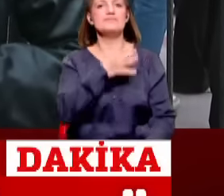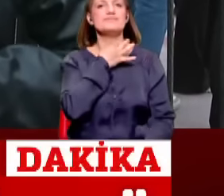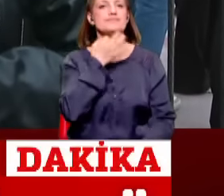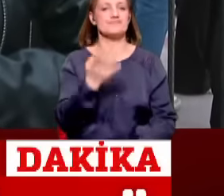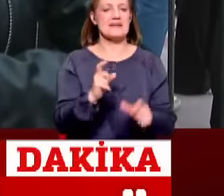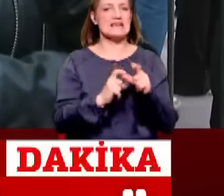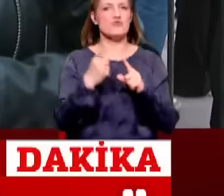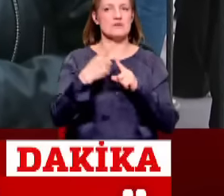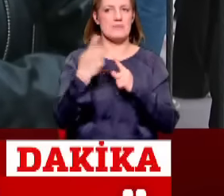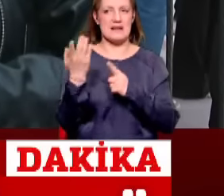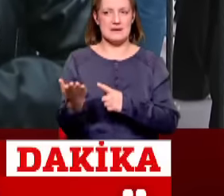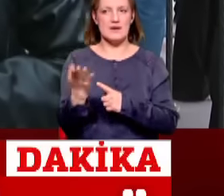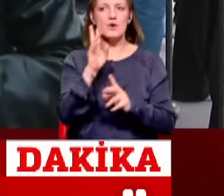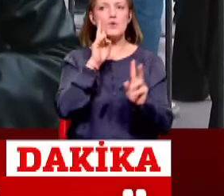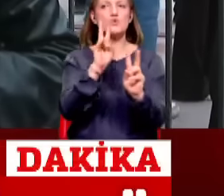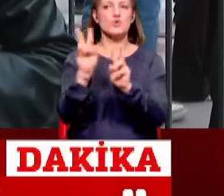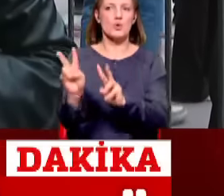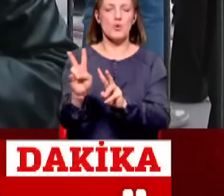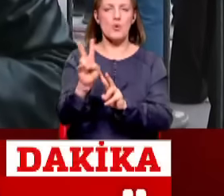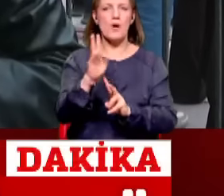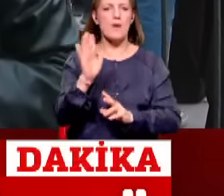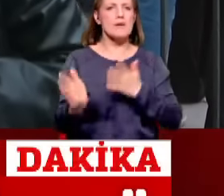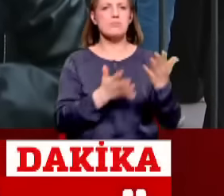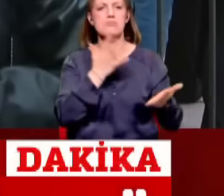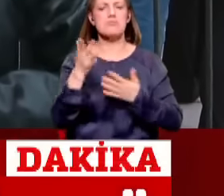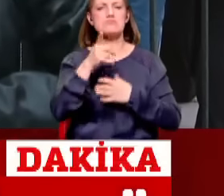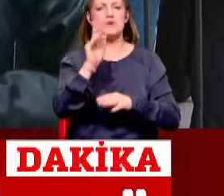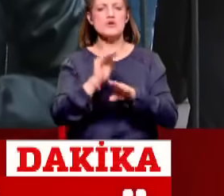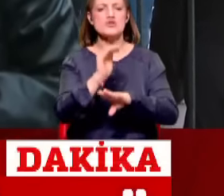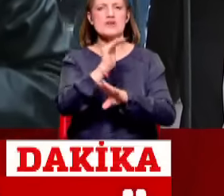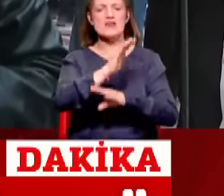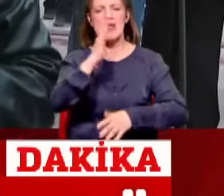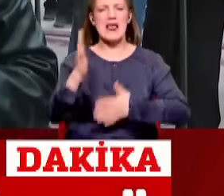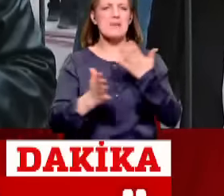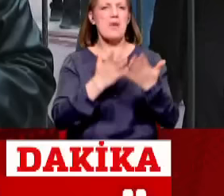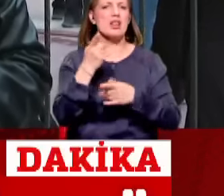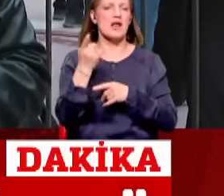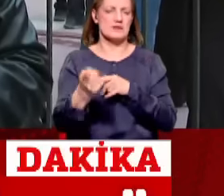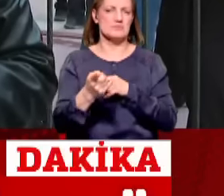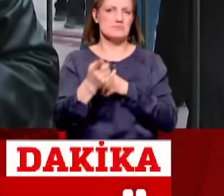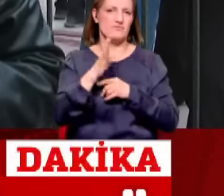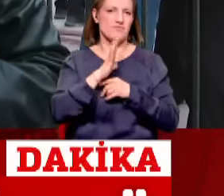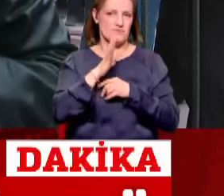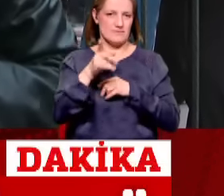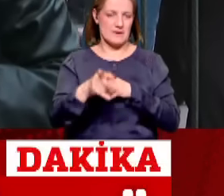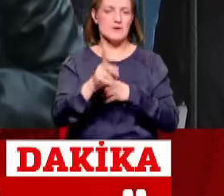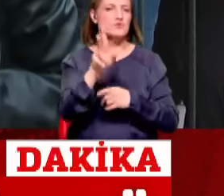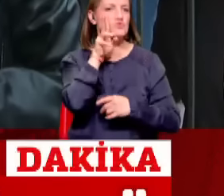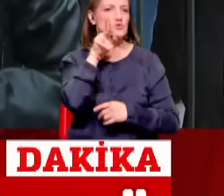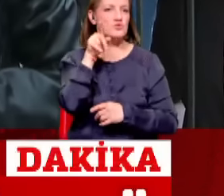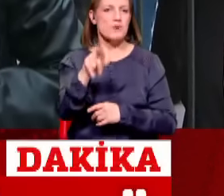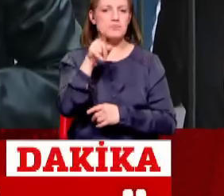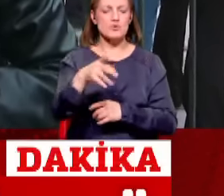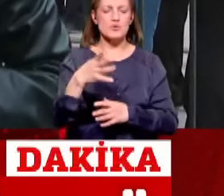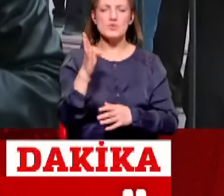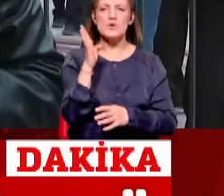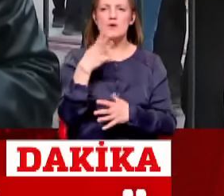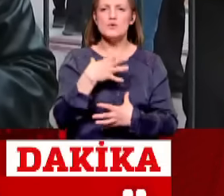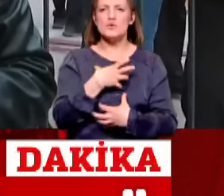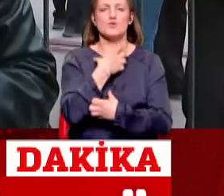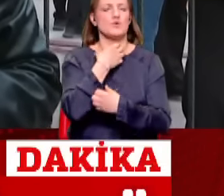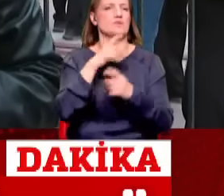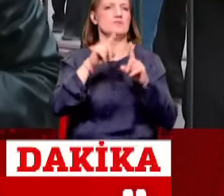Teşekkürler Selçuk Tepeli. Görünen o ki ihmal üstüne yaşanan ihmaller zinciri var aslında. Sonuçta bu acı tablo